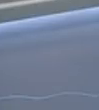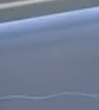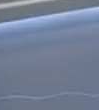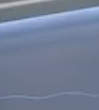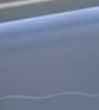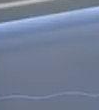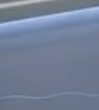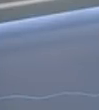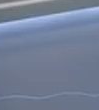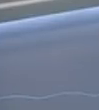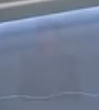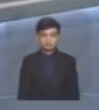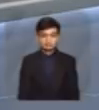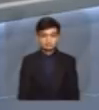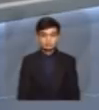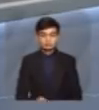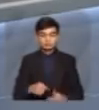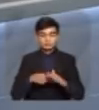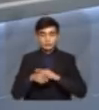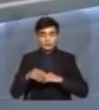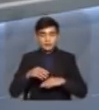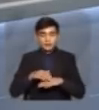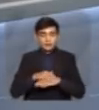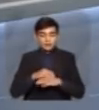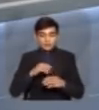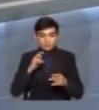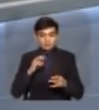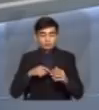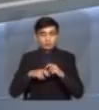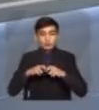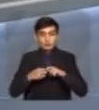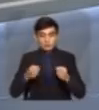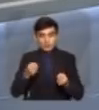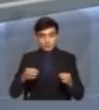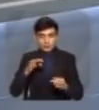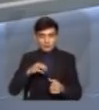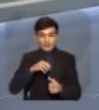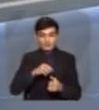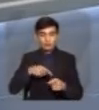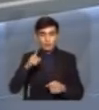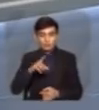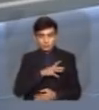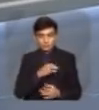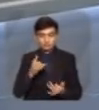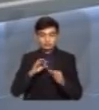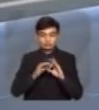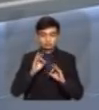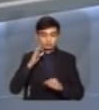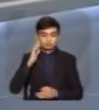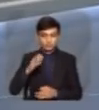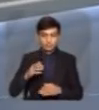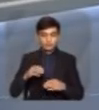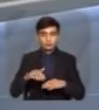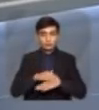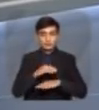Смерть младенца в Алматы, суд над наездниками и проблемные машины с армянскими номерами. Об этом и не только сегодня в Информбюро.